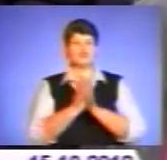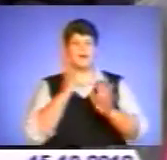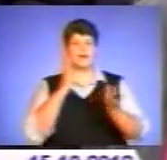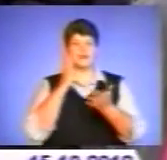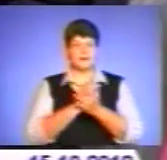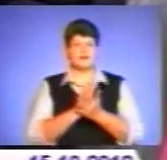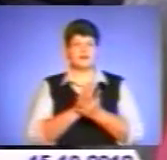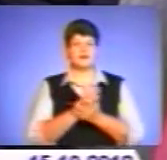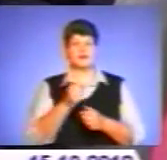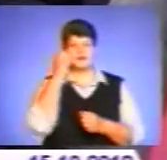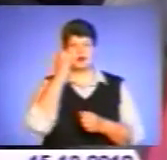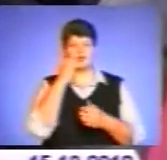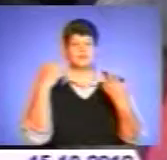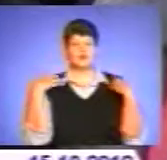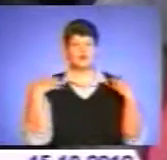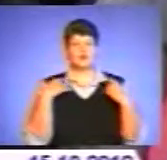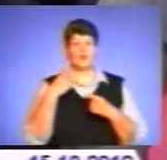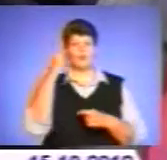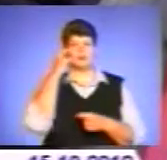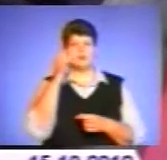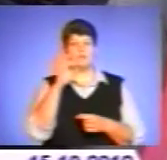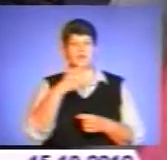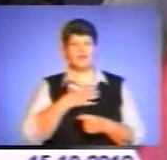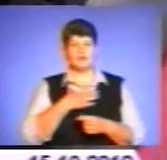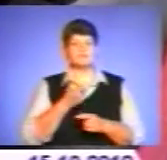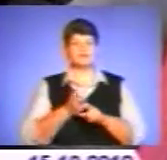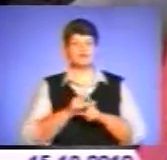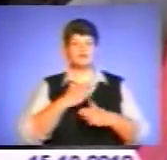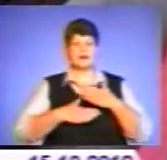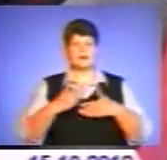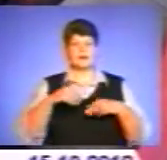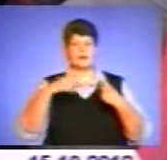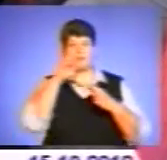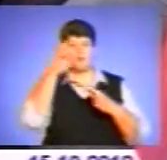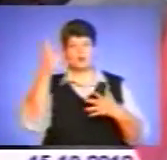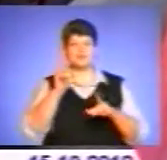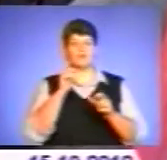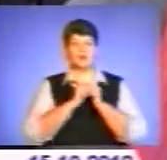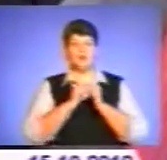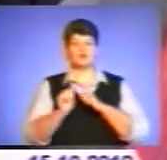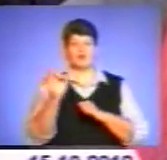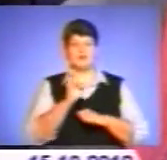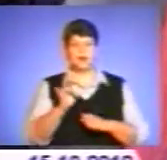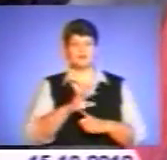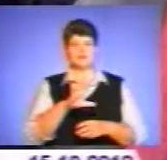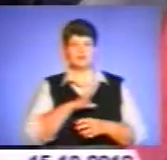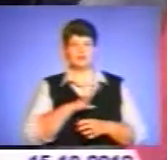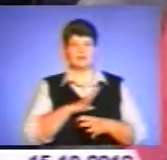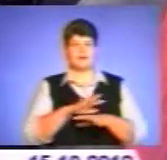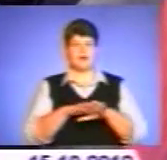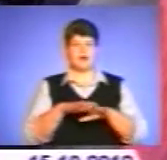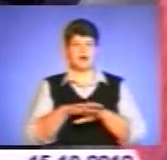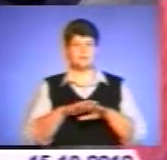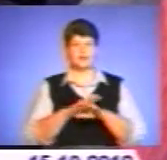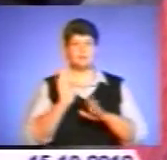Дякуємо начальству наше, що подбав за нас. І ми дуже раді. І дай Боже, щоб кожного разу так проходили ярмарки.